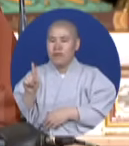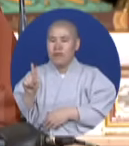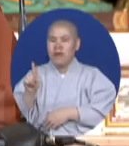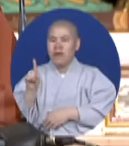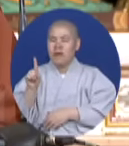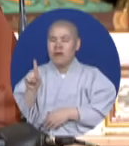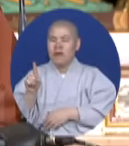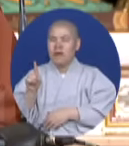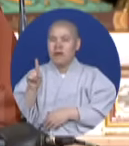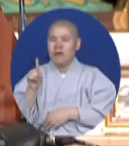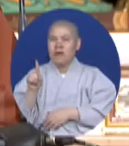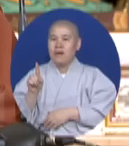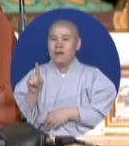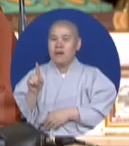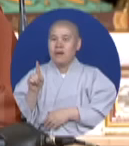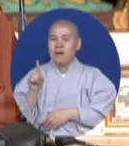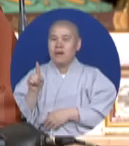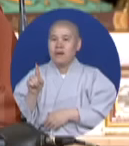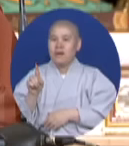수하은